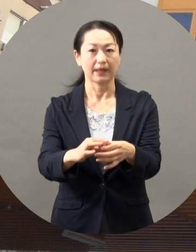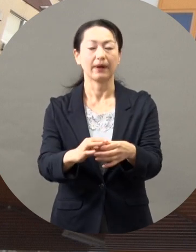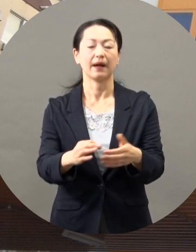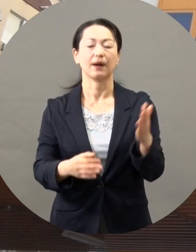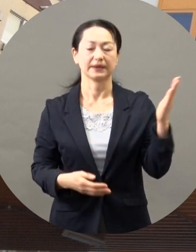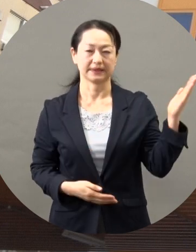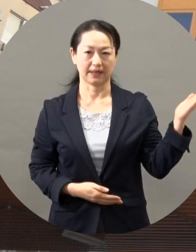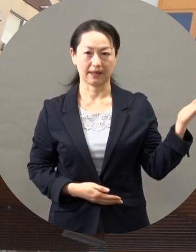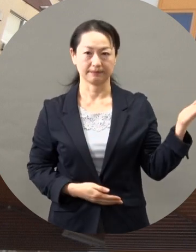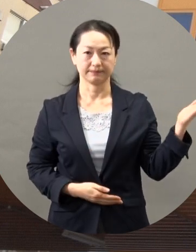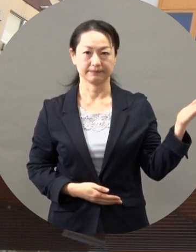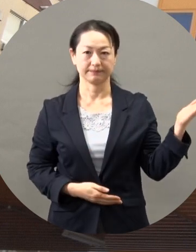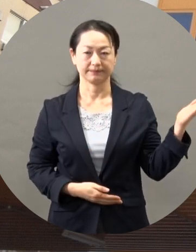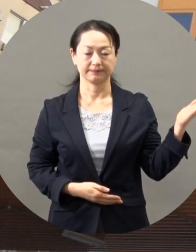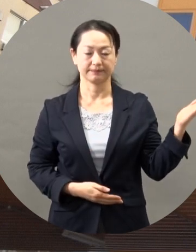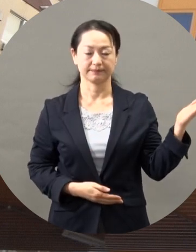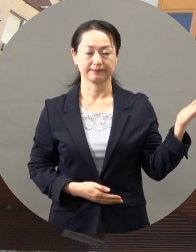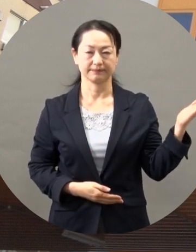こちら